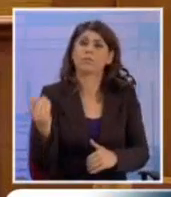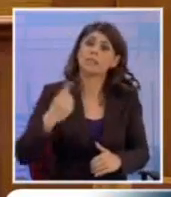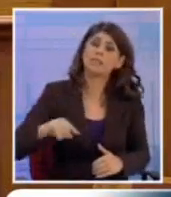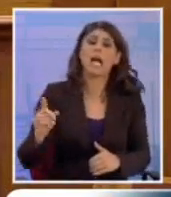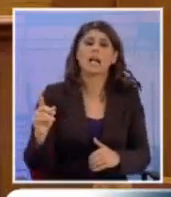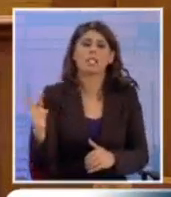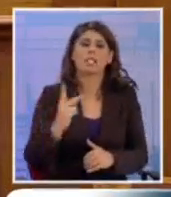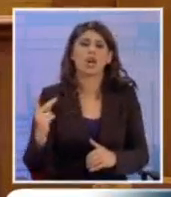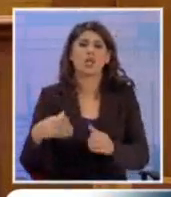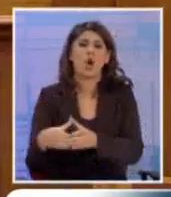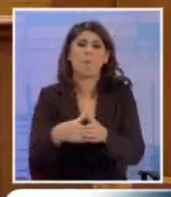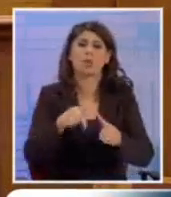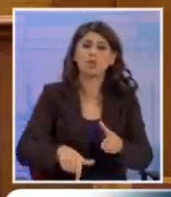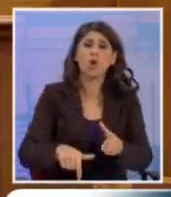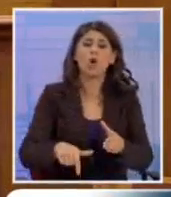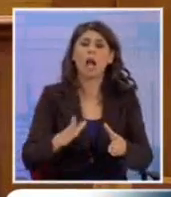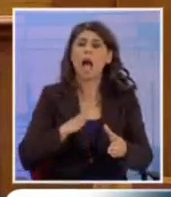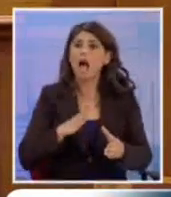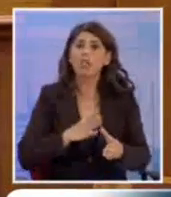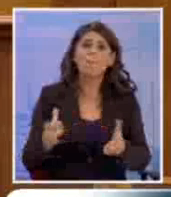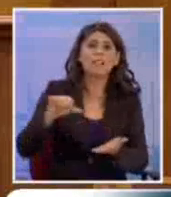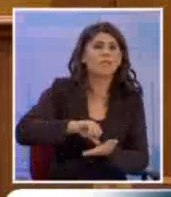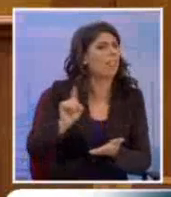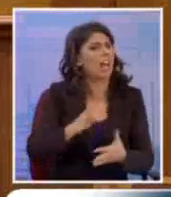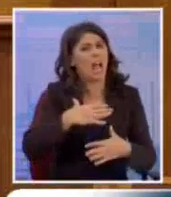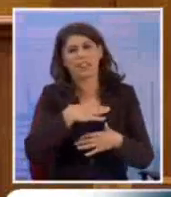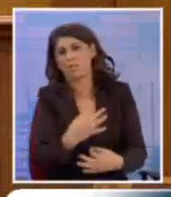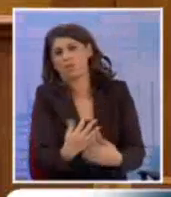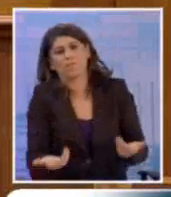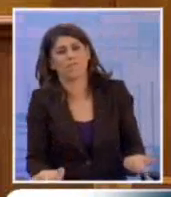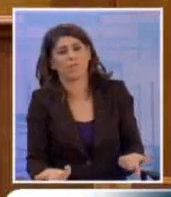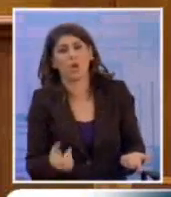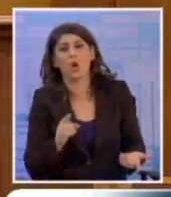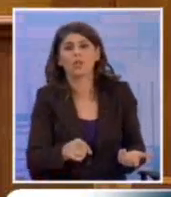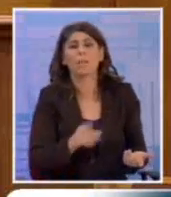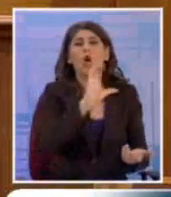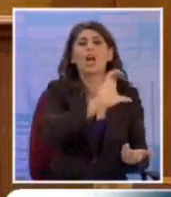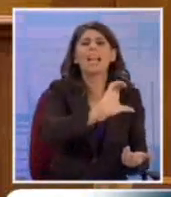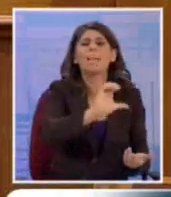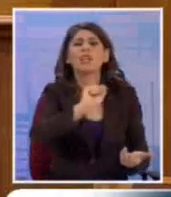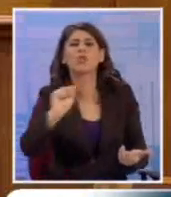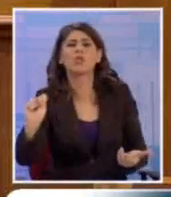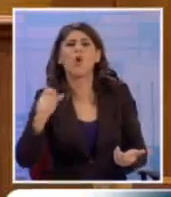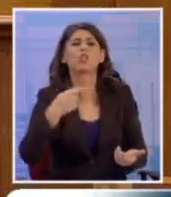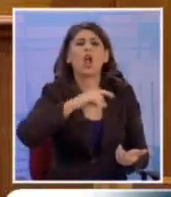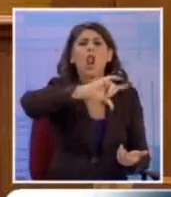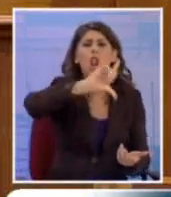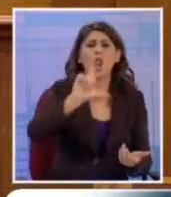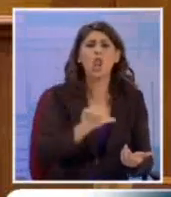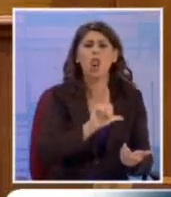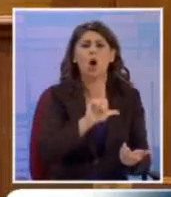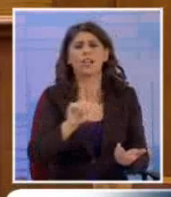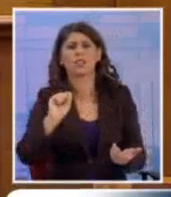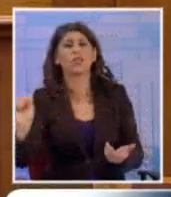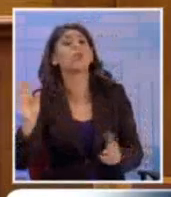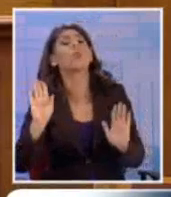ομάδες. Τώρα ο κόσμος του αστισμού δεν αντιπροσωπεύεται ούτε από τον Κλεμανσό, ούτε από ένα Λόιντ Τζόρτζ, ούτε από ένα